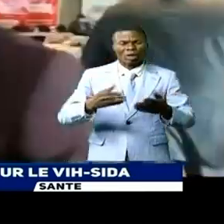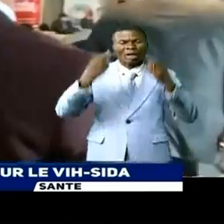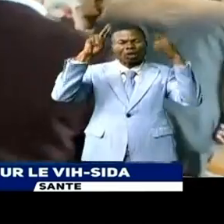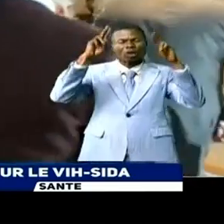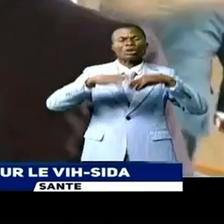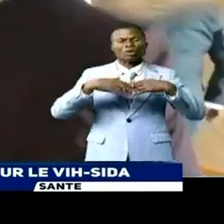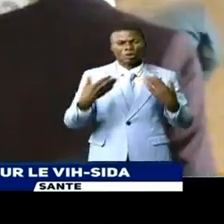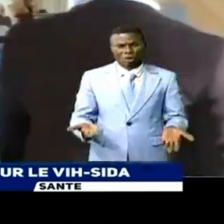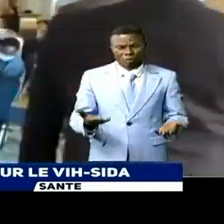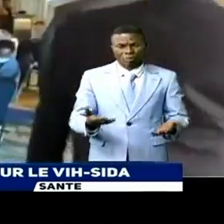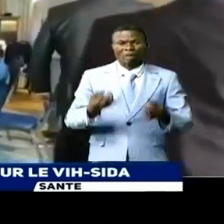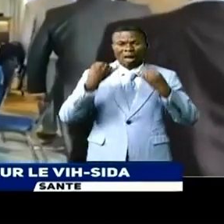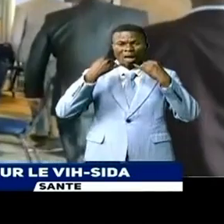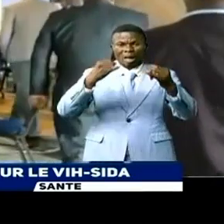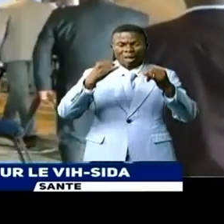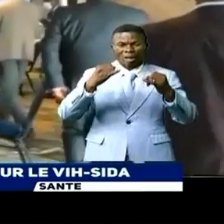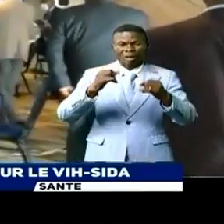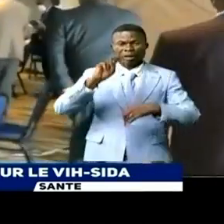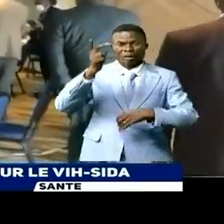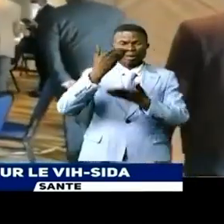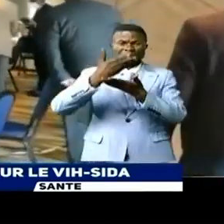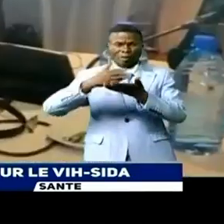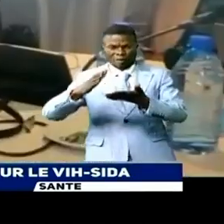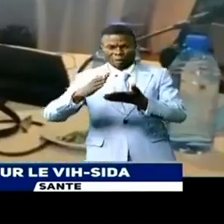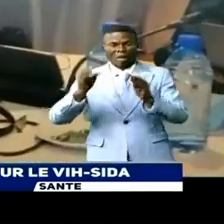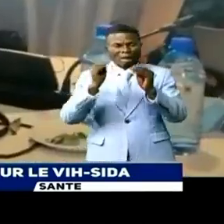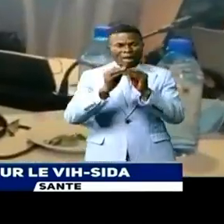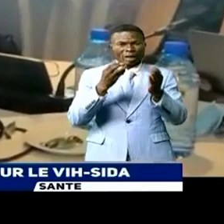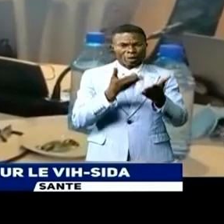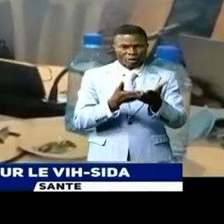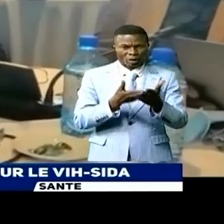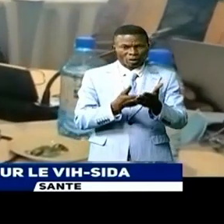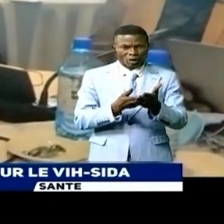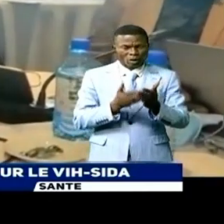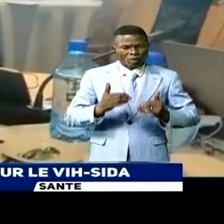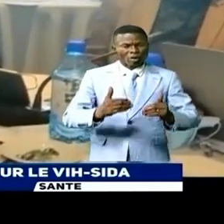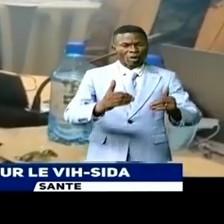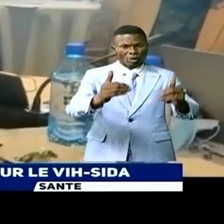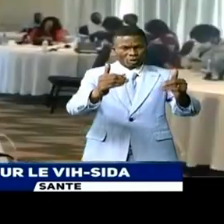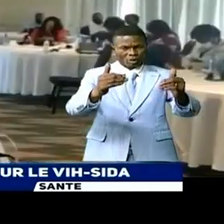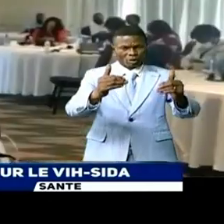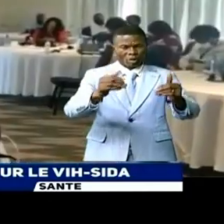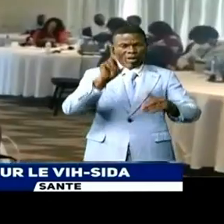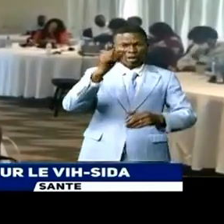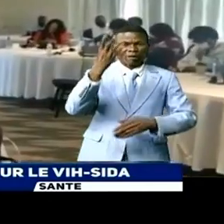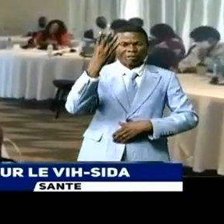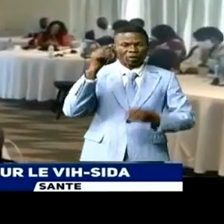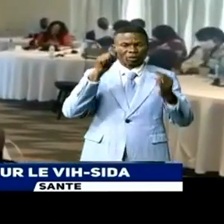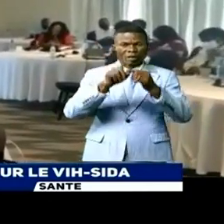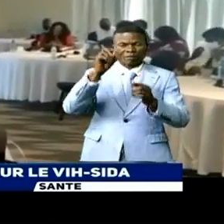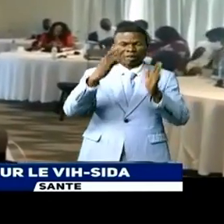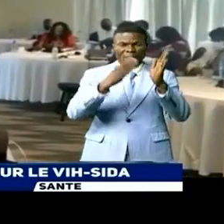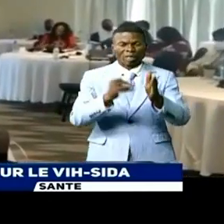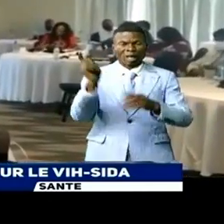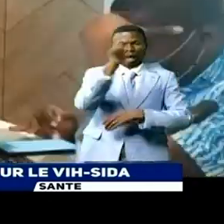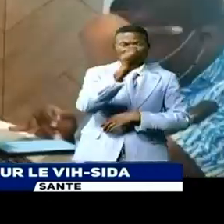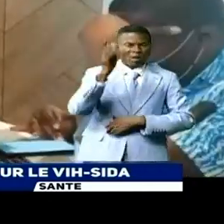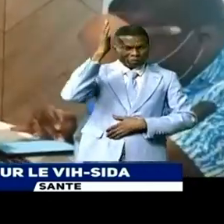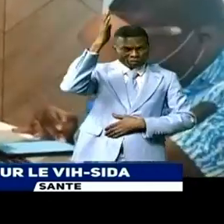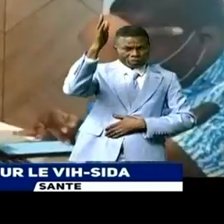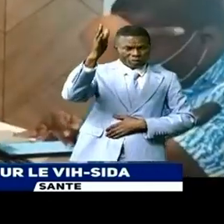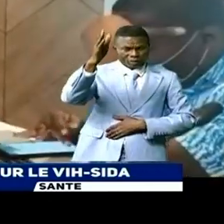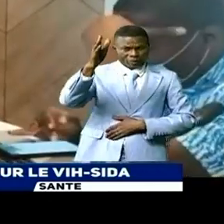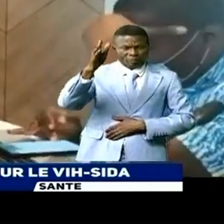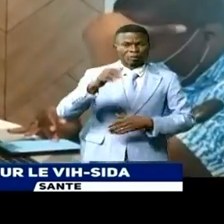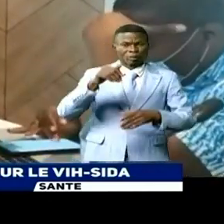signalant que la deuxième phase d'essai trignan va se poursuivre 10 24 au 29 avril prochain à addis